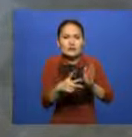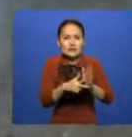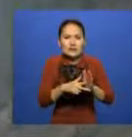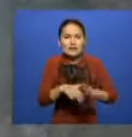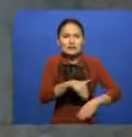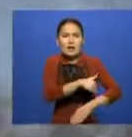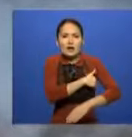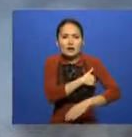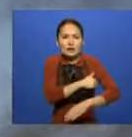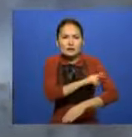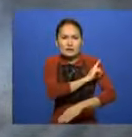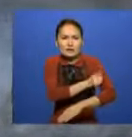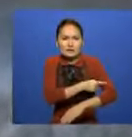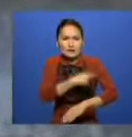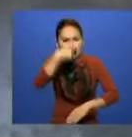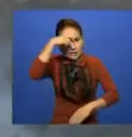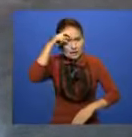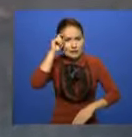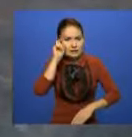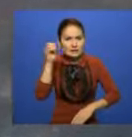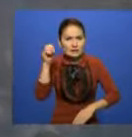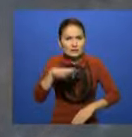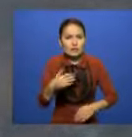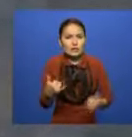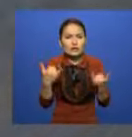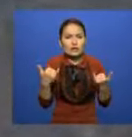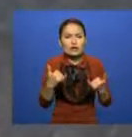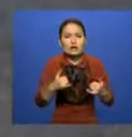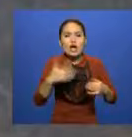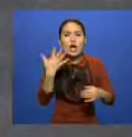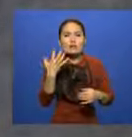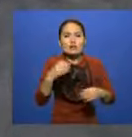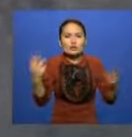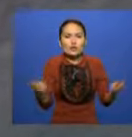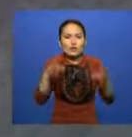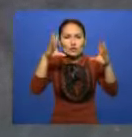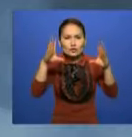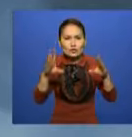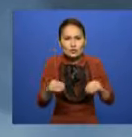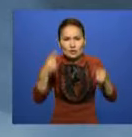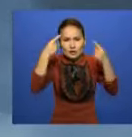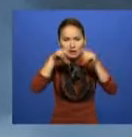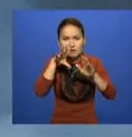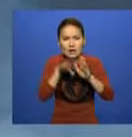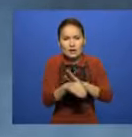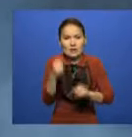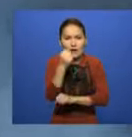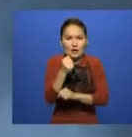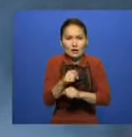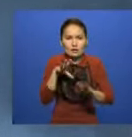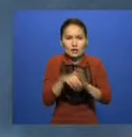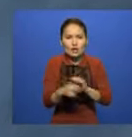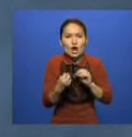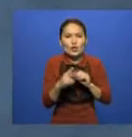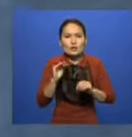жоғарылап, күшті жел соғуы мүмкін. Қазір тілсіз жаумен күресуге 500 өрт сөндіруші тартылған. Өршіген от 13 мың гектардан астам